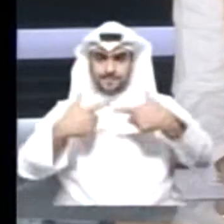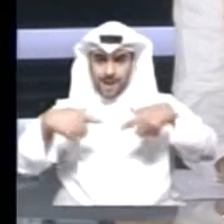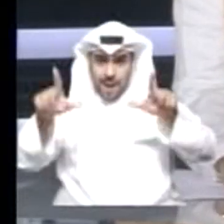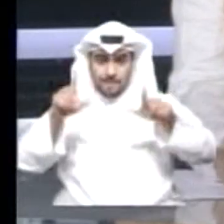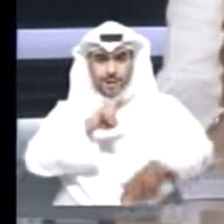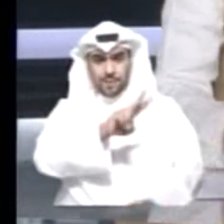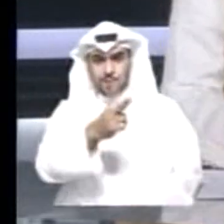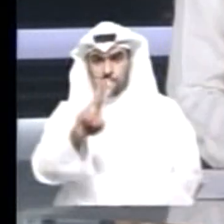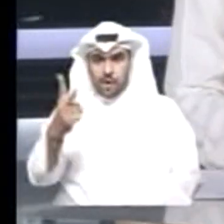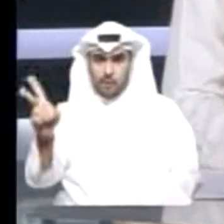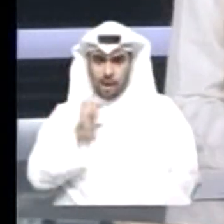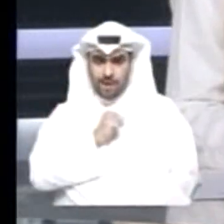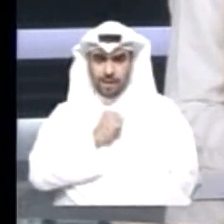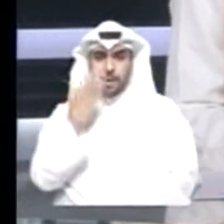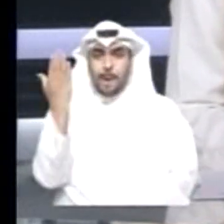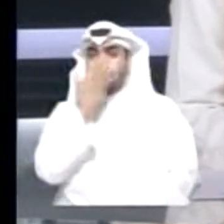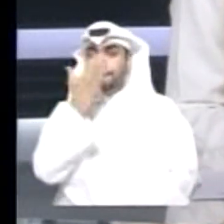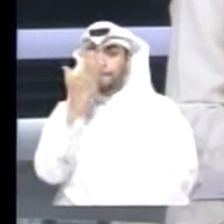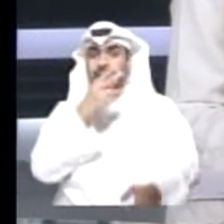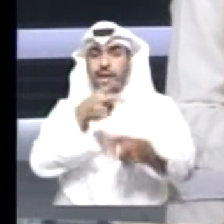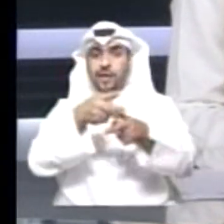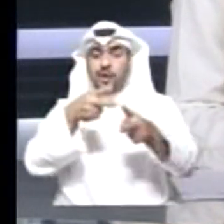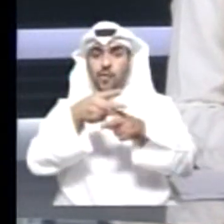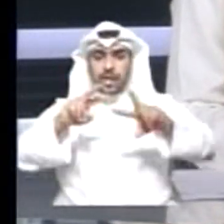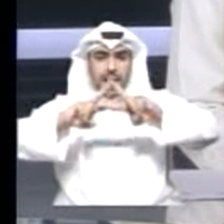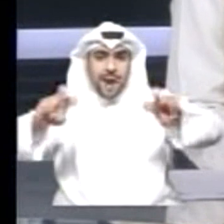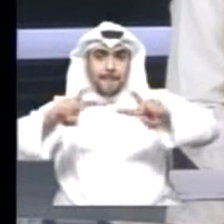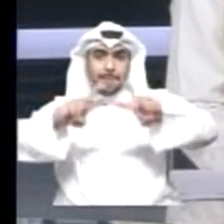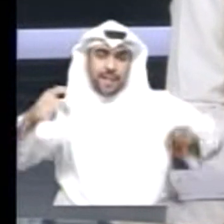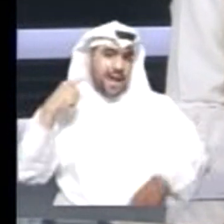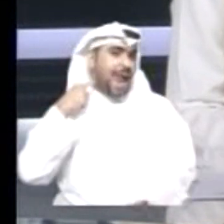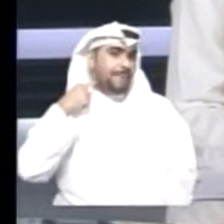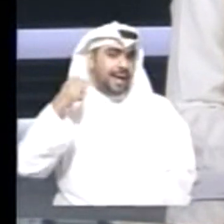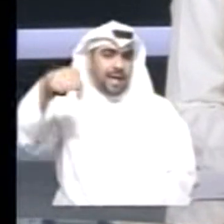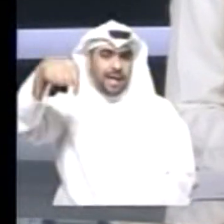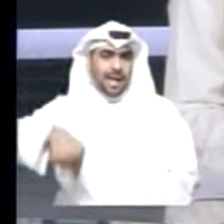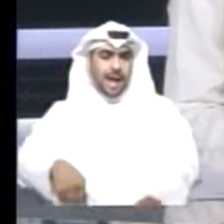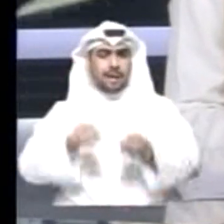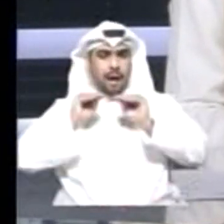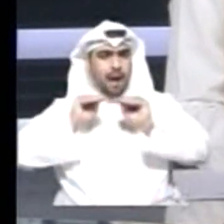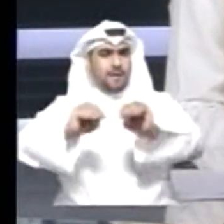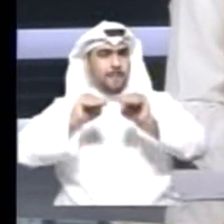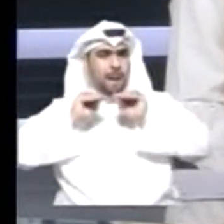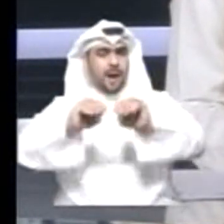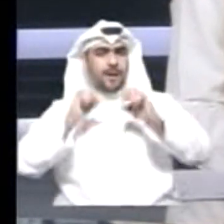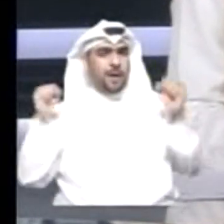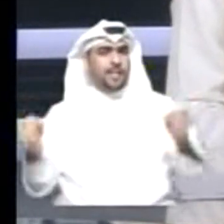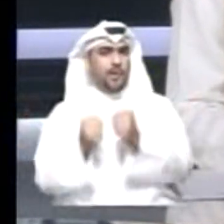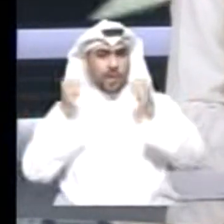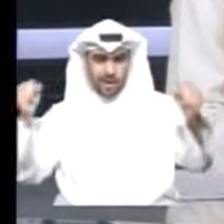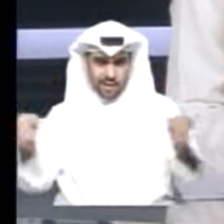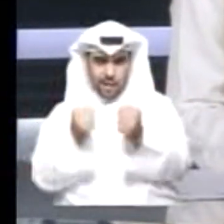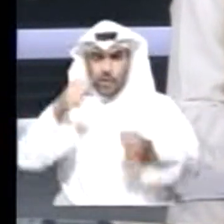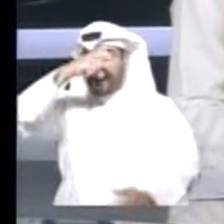ينظم معهد الكويت للأبحاث العلمية الدورة التدريبية الصيفية 42 لطلبة المرحلتين الثانوية